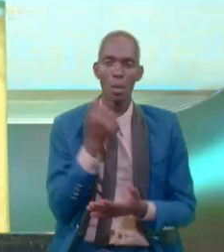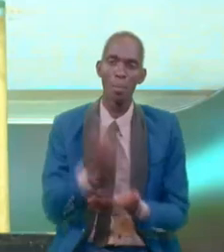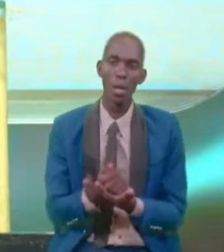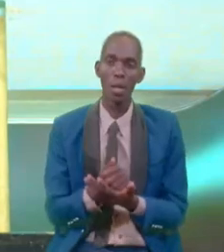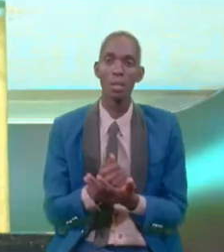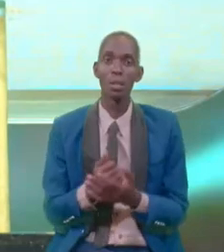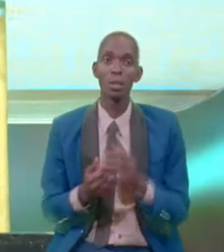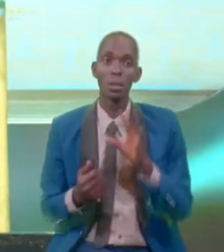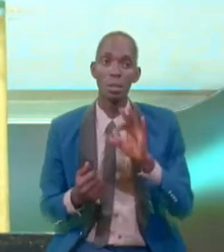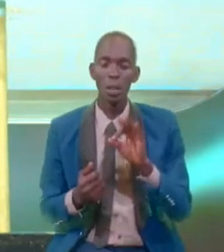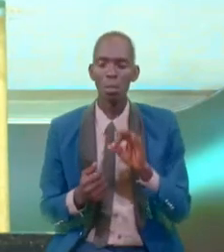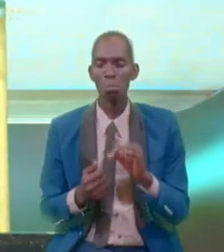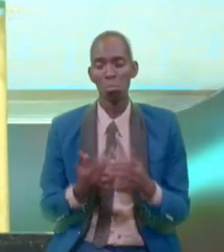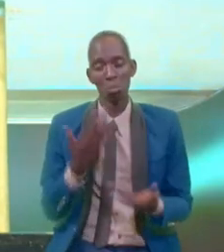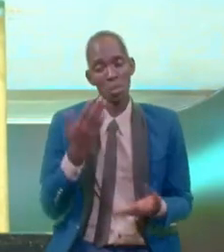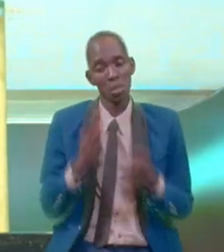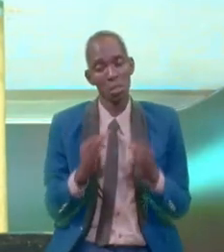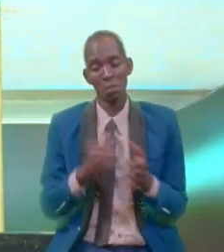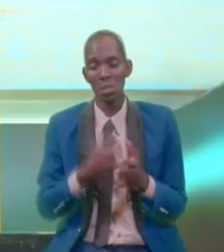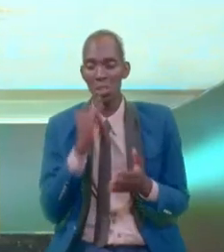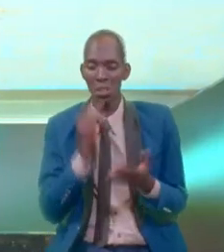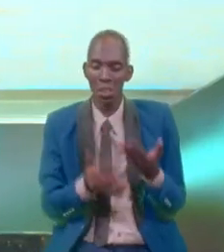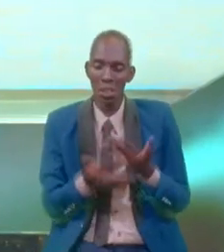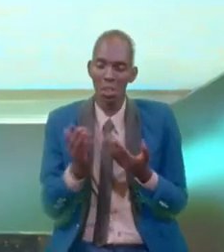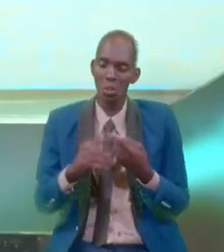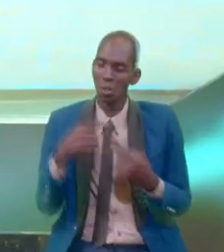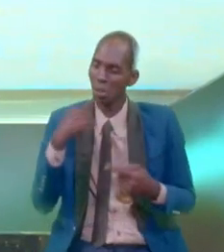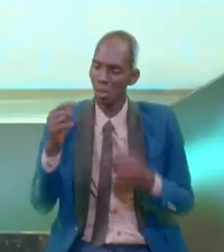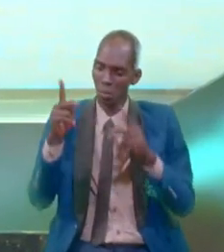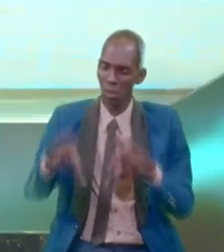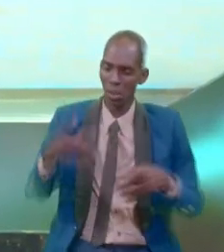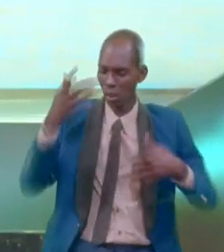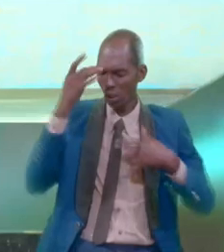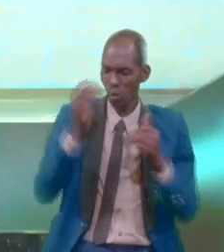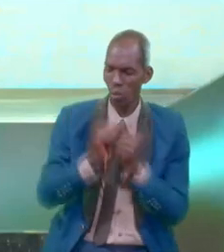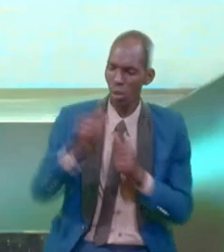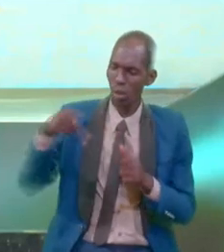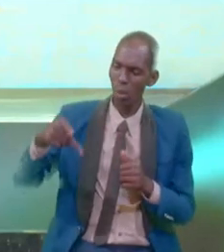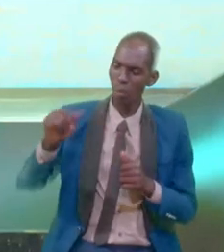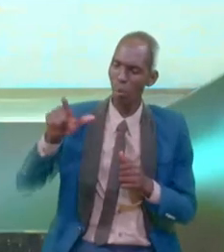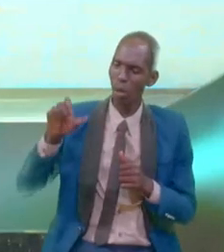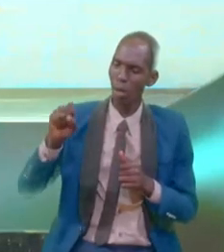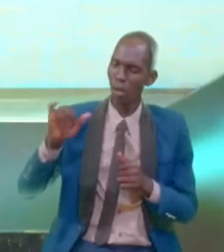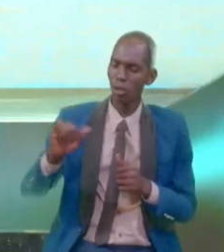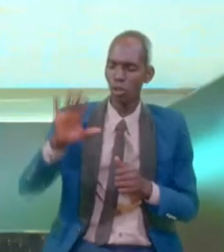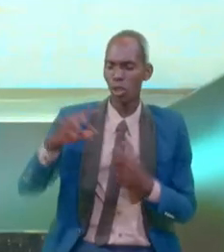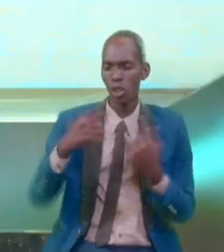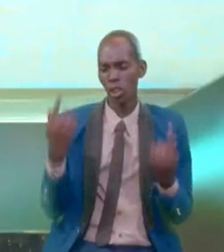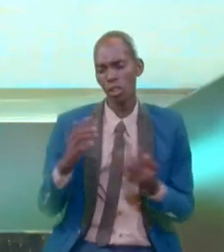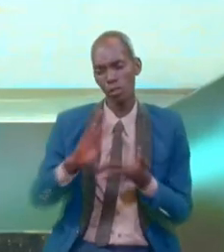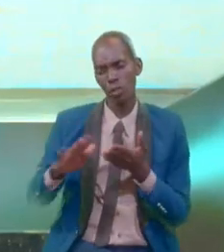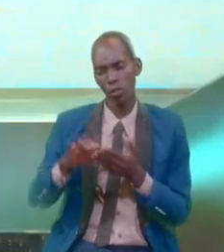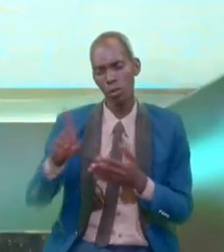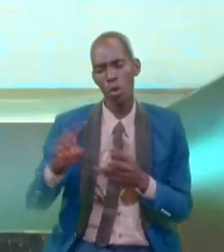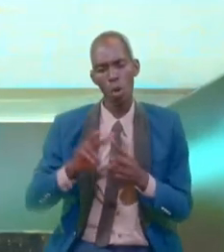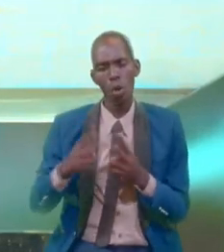Verset 9, lequel est le plus aisé de dire au paralytique, « Tes péchés sont pardonnés » ou de dire,